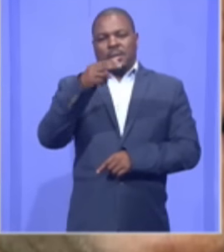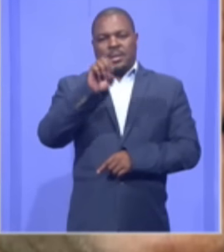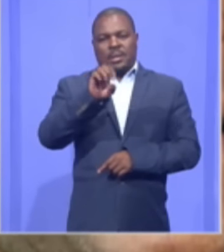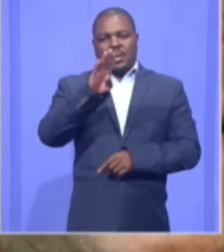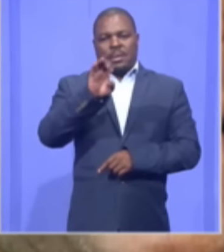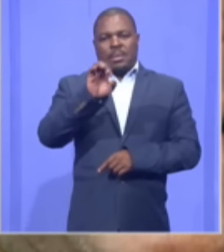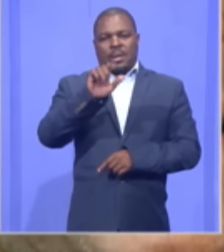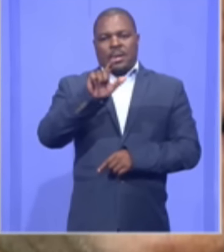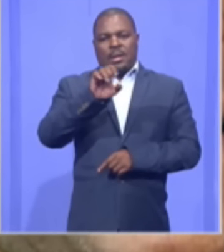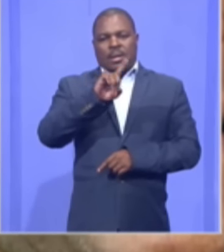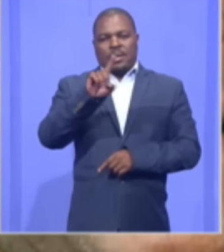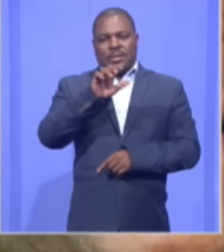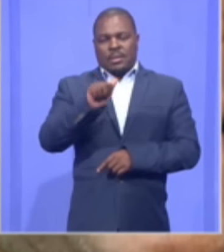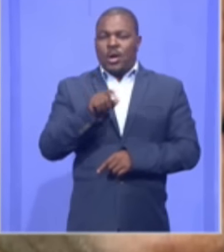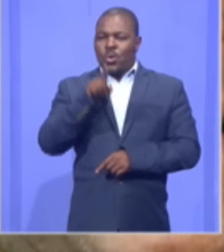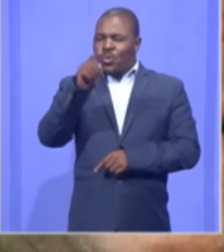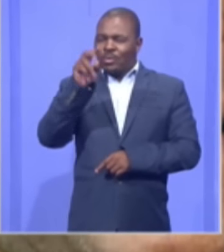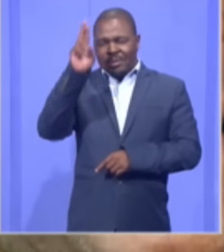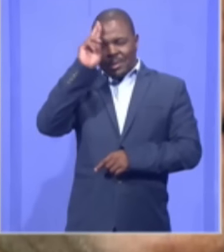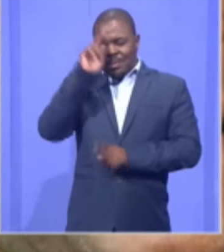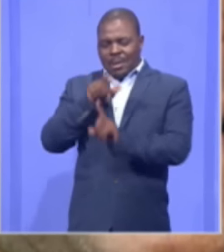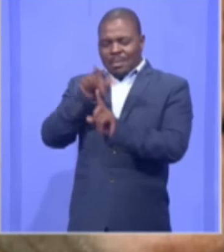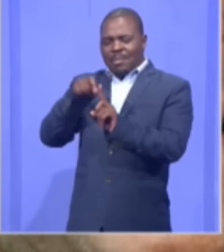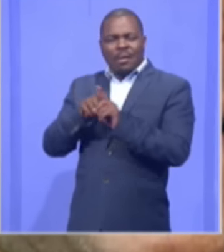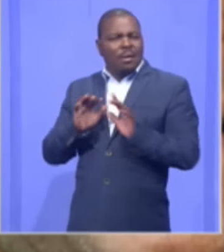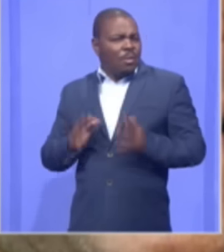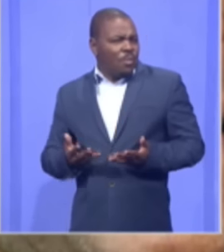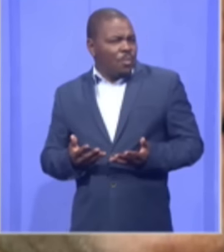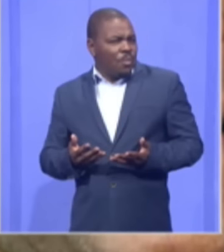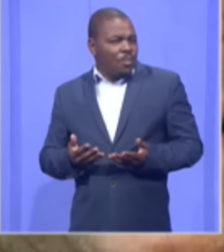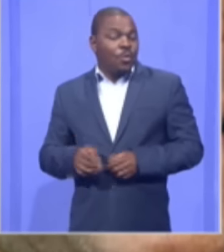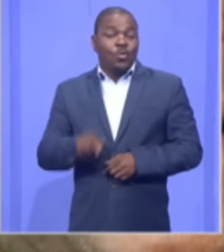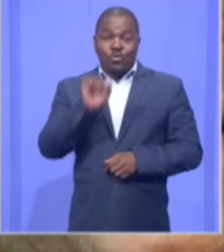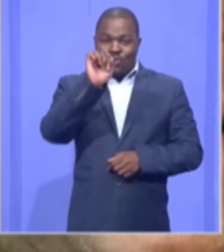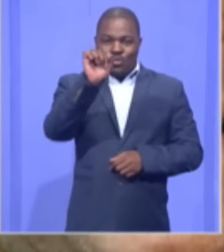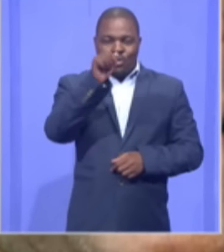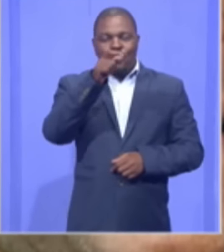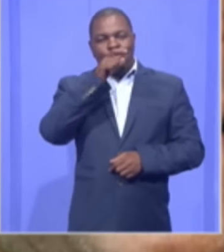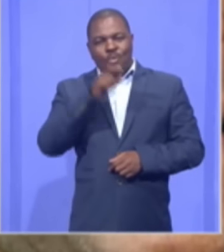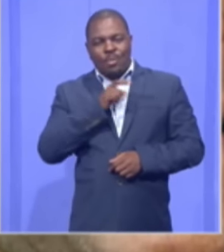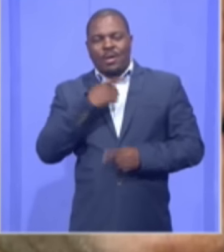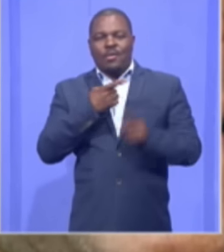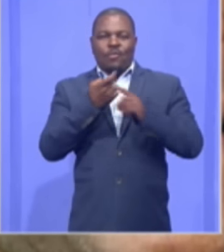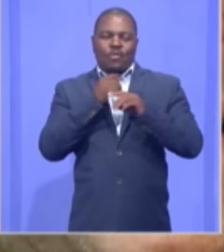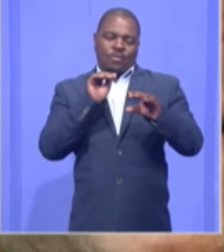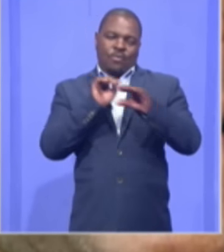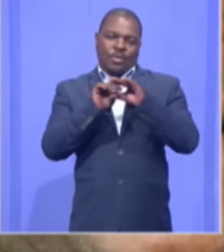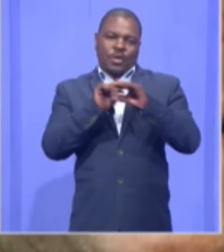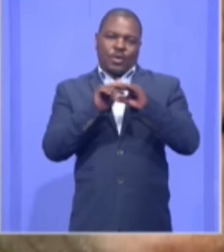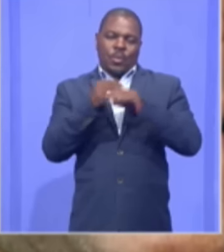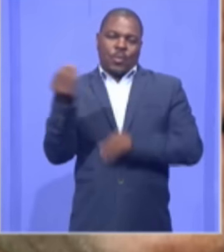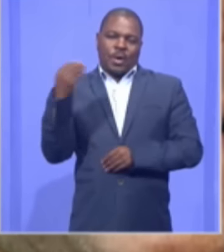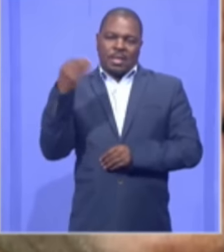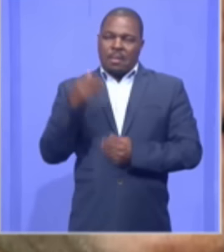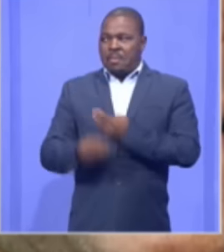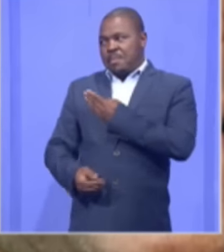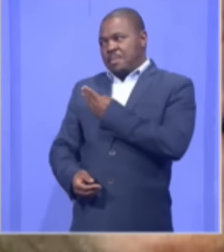ke eng eo wena o mo hopolang ka yona? Maikutlo a hao a latela ka khatiso ya video ya